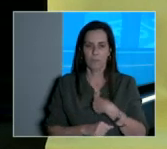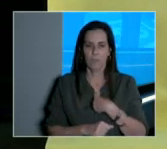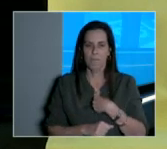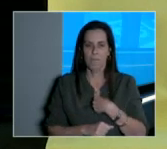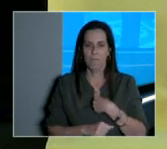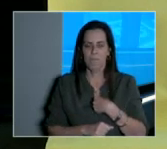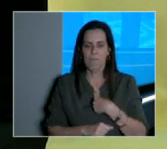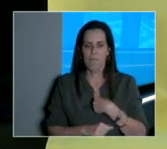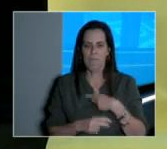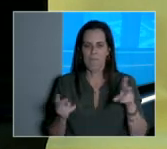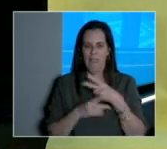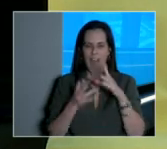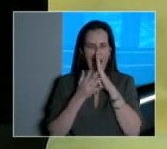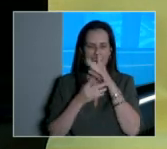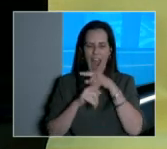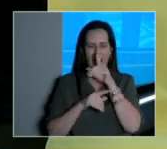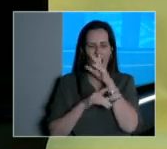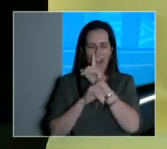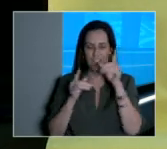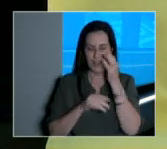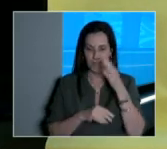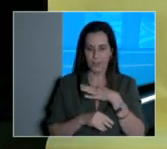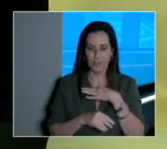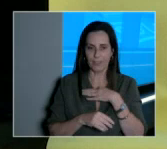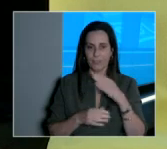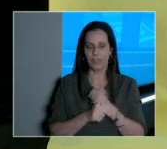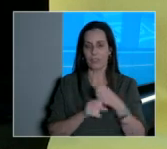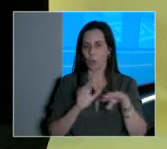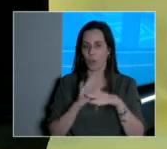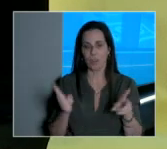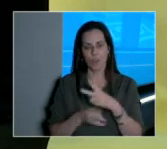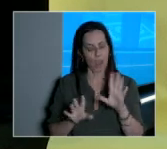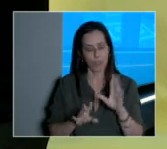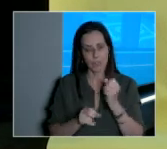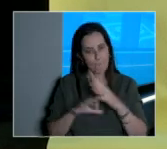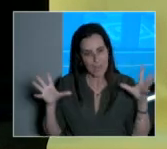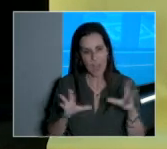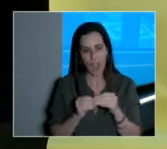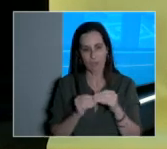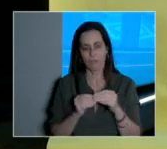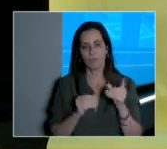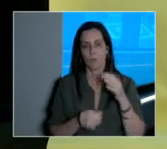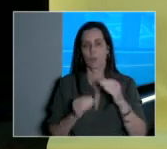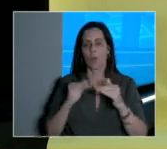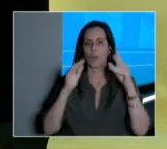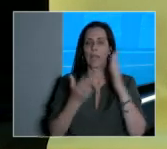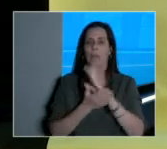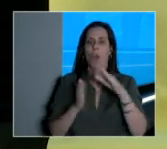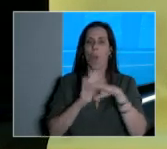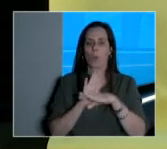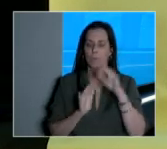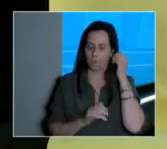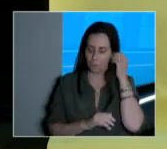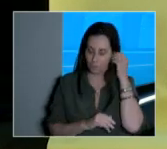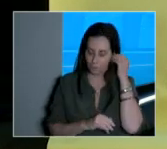יגנוב בלילה בזמן שאף אחד אחר, שאחרים לא שמים לב, ונקבע פה חוקה. זה בטח שלא, ובטח שלא בית המשפט לא נקבע מה חוקה ומה